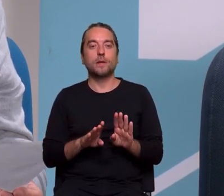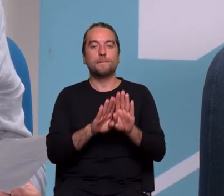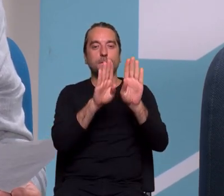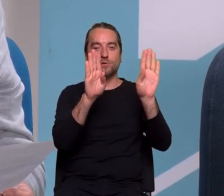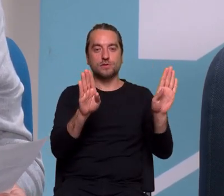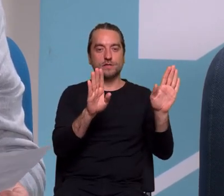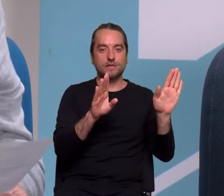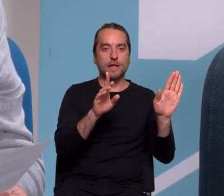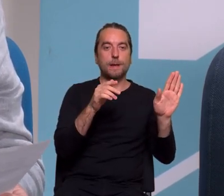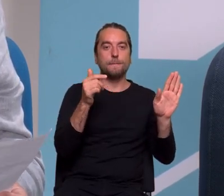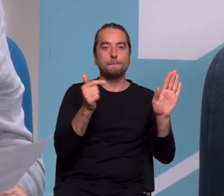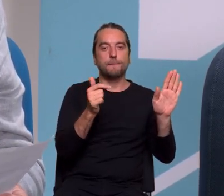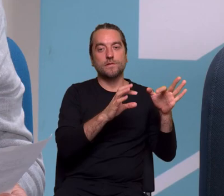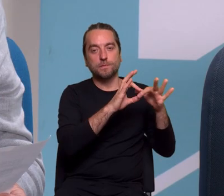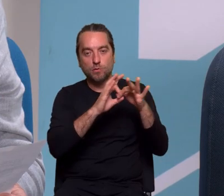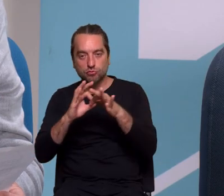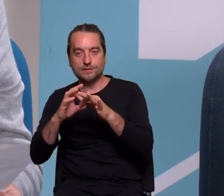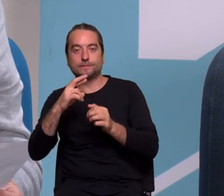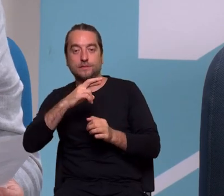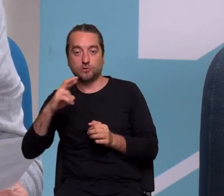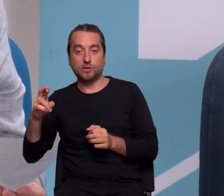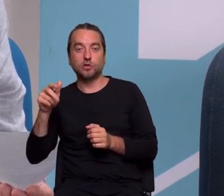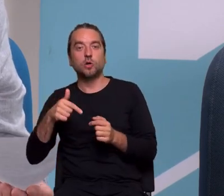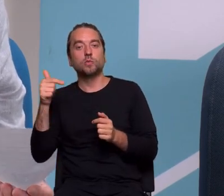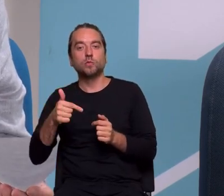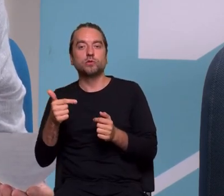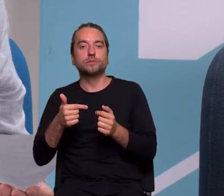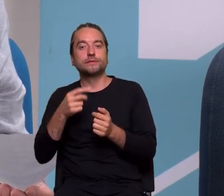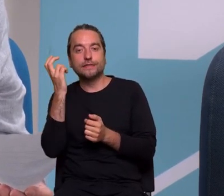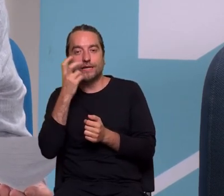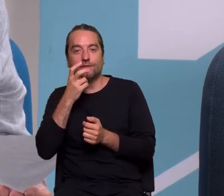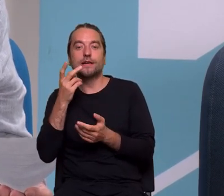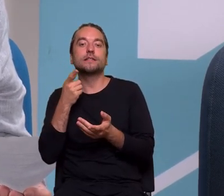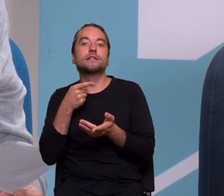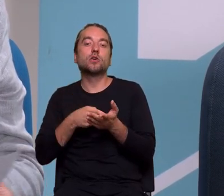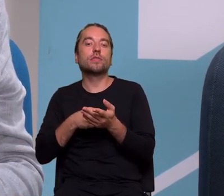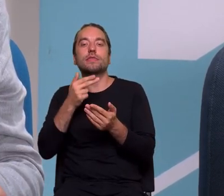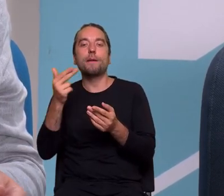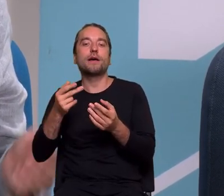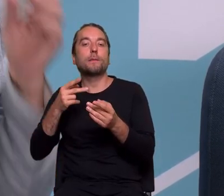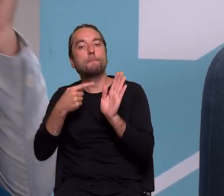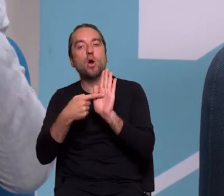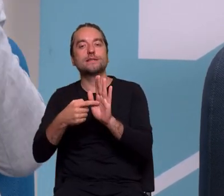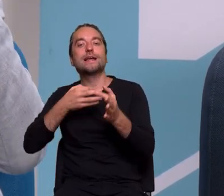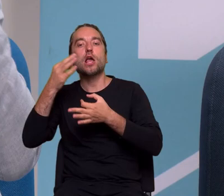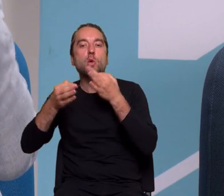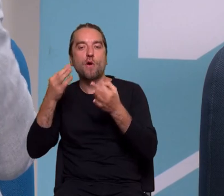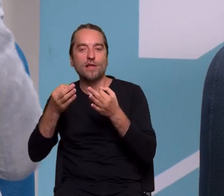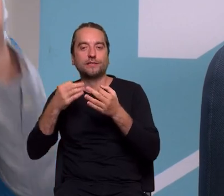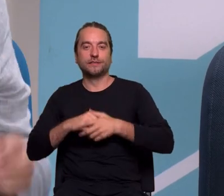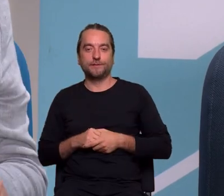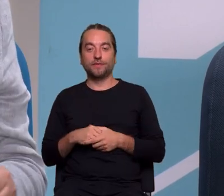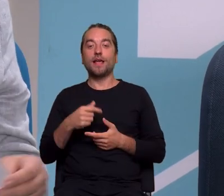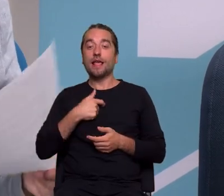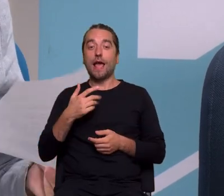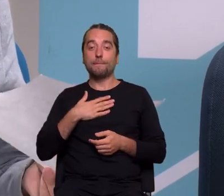były atrakcyjne. Wszystko jest, ja jestem optymistką, wszystko jest kwestią pokazania. Proszę Państwa, ponieważ ja już dostaję